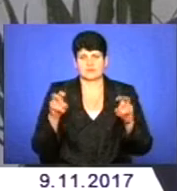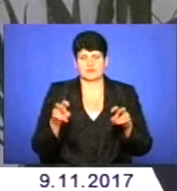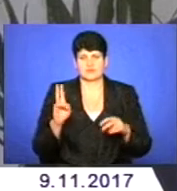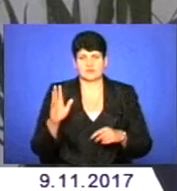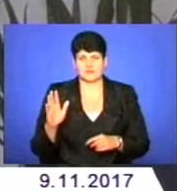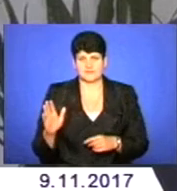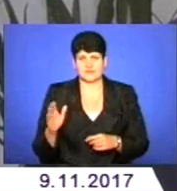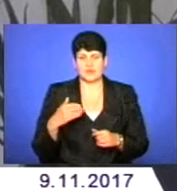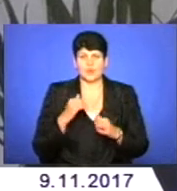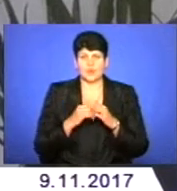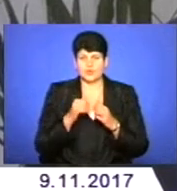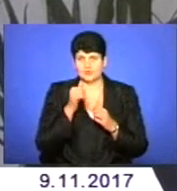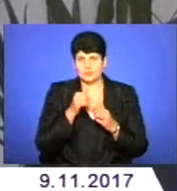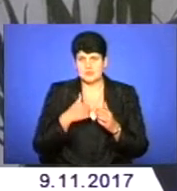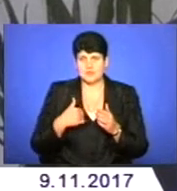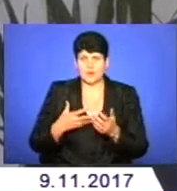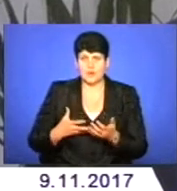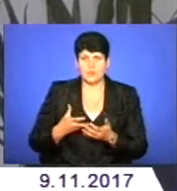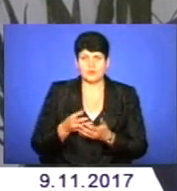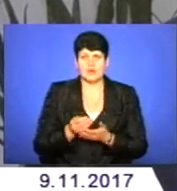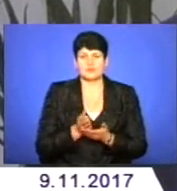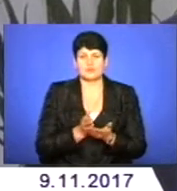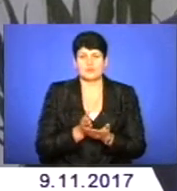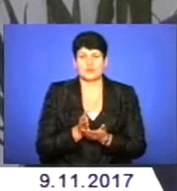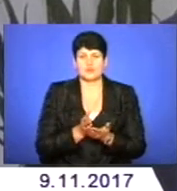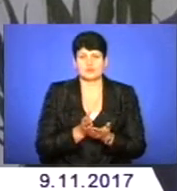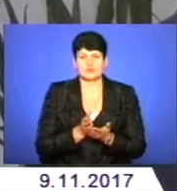Я щомісяця оплачую послуги